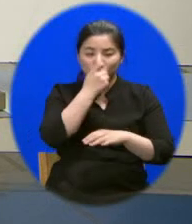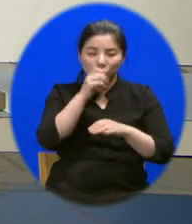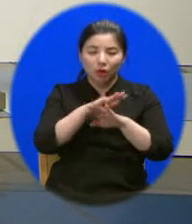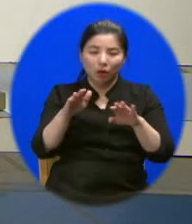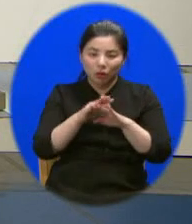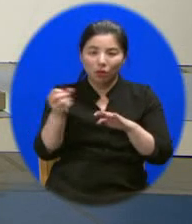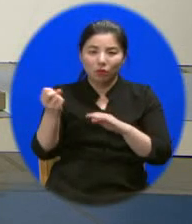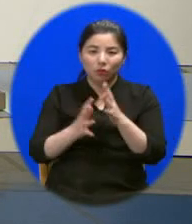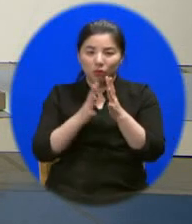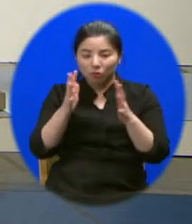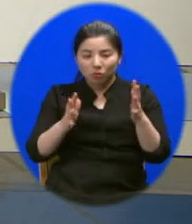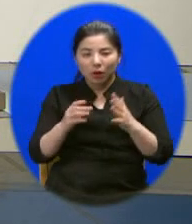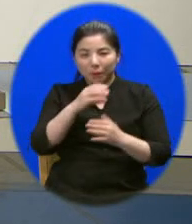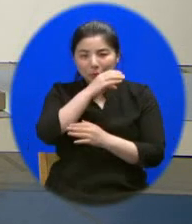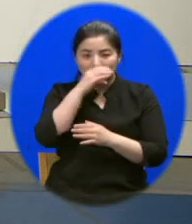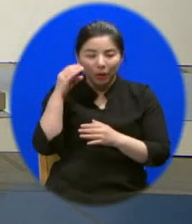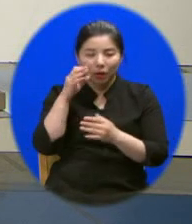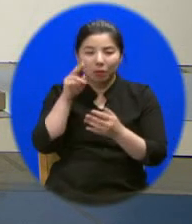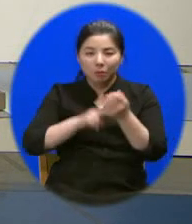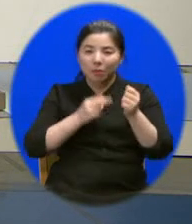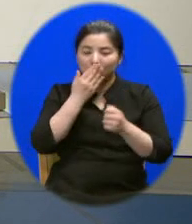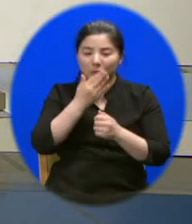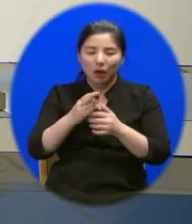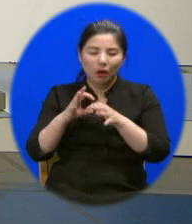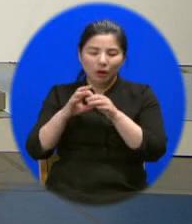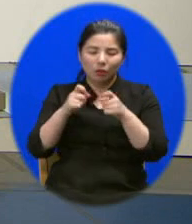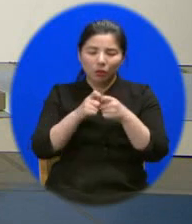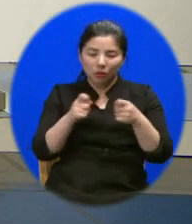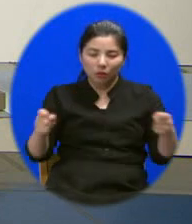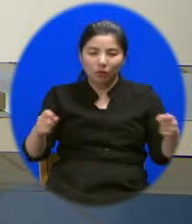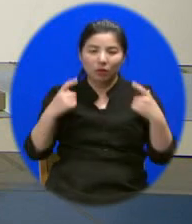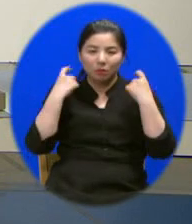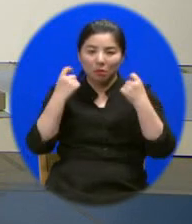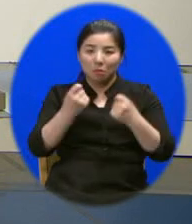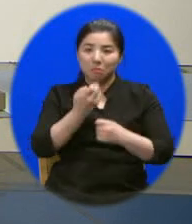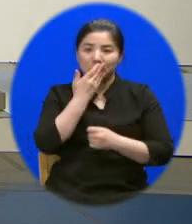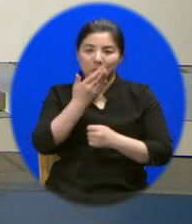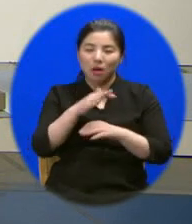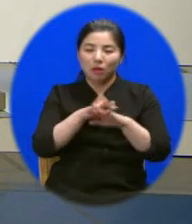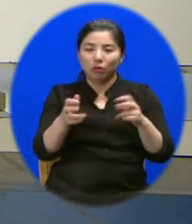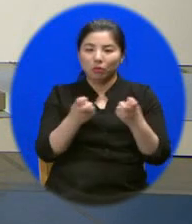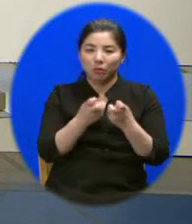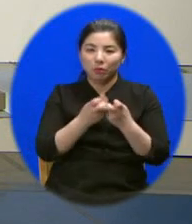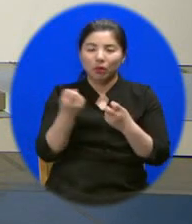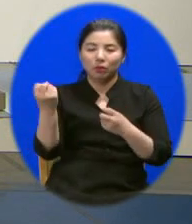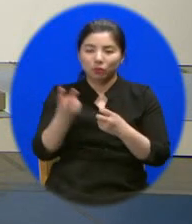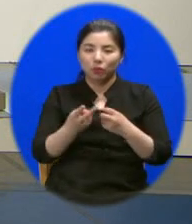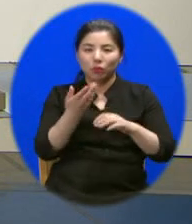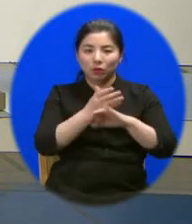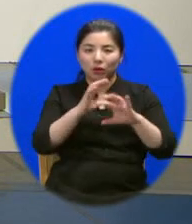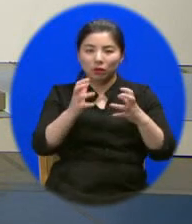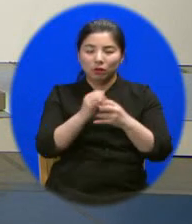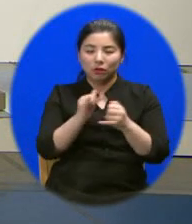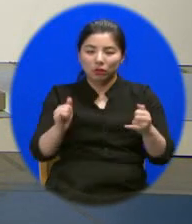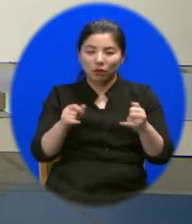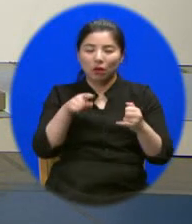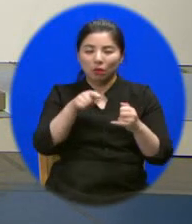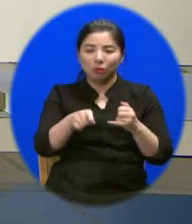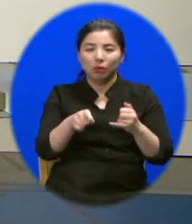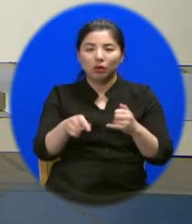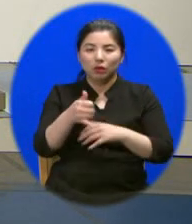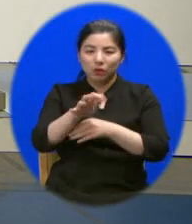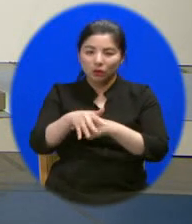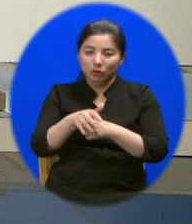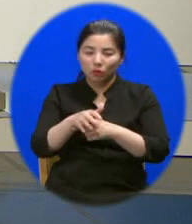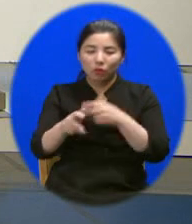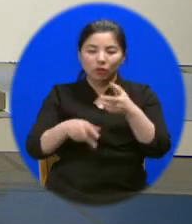농산물을 제 값에 팔 수 있는 장기적이고 지속가능한 대책과 외국인 근로자를 합법적으로 농업 및 산업 현장에 투입할 수 있는